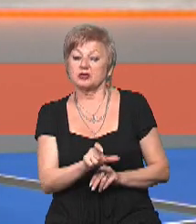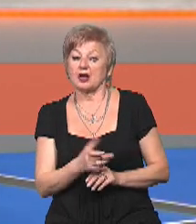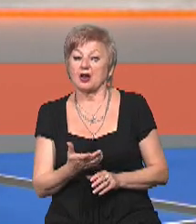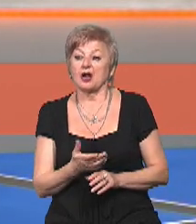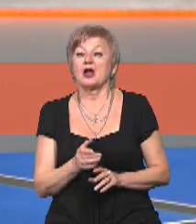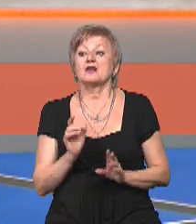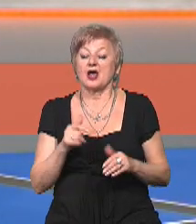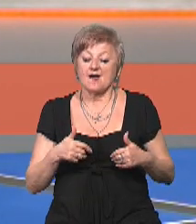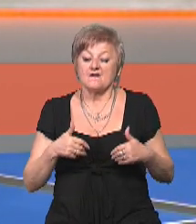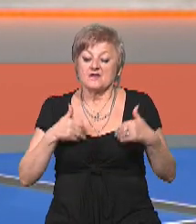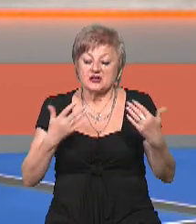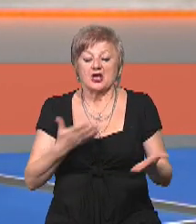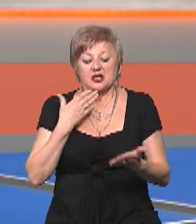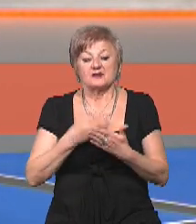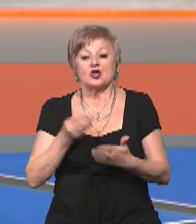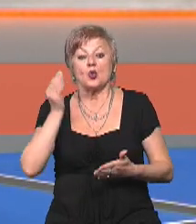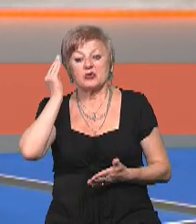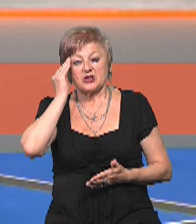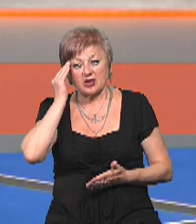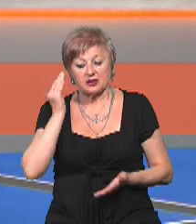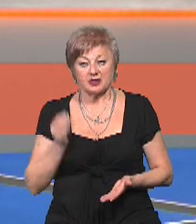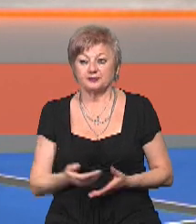вона виказує свою думку, вона